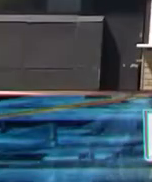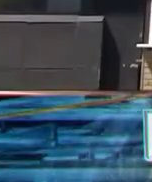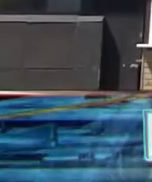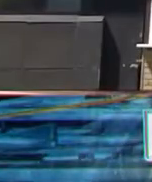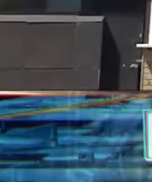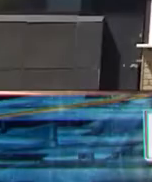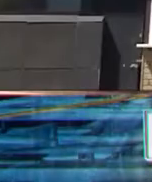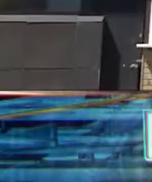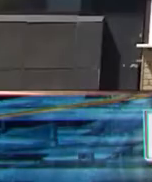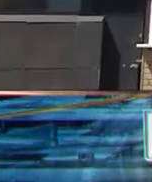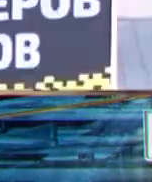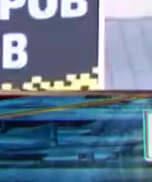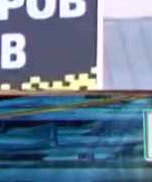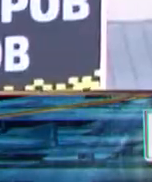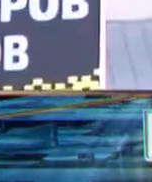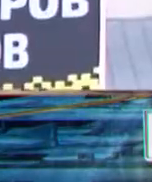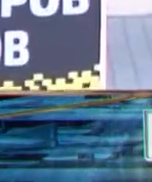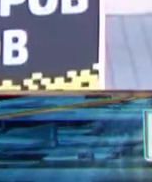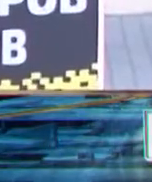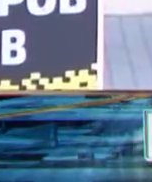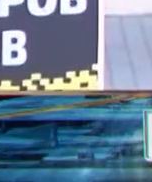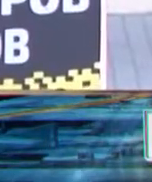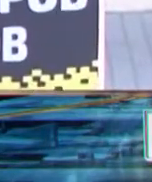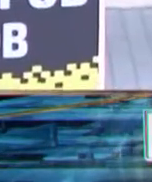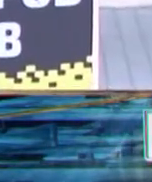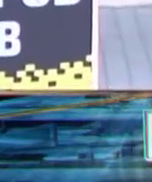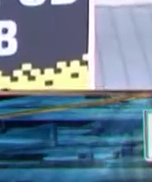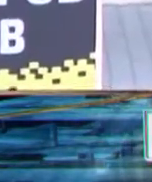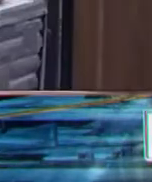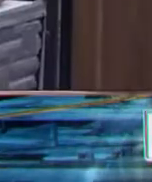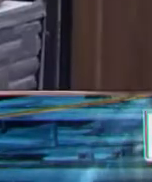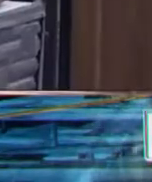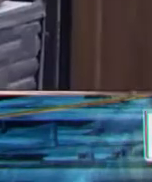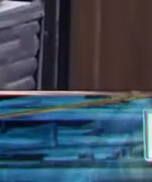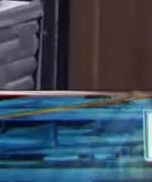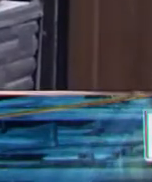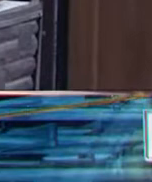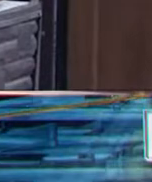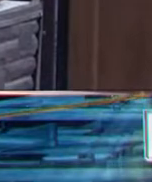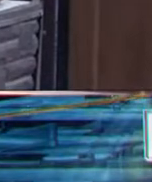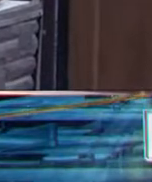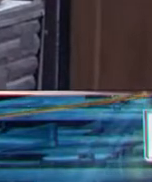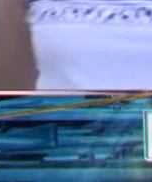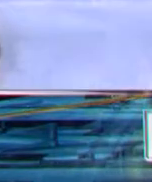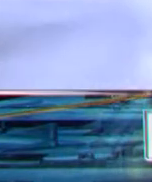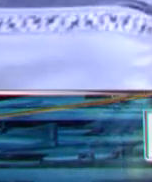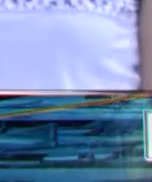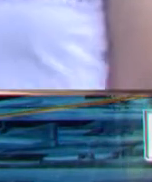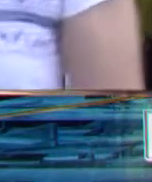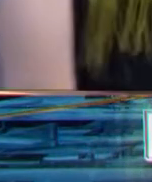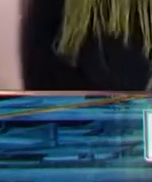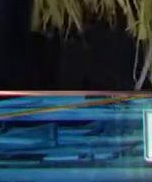Бүгіннен бастап қазақстандықтарға қоғамдық орындар көшеде маскасыз жүруге қатаң тыйым салынды. Еліміздің бас мемлекеттік